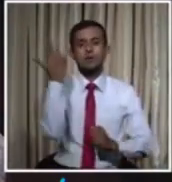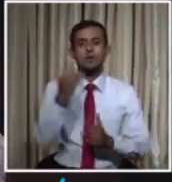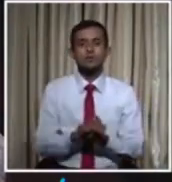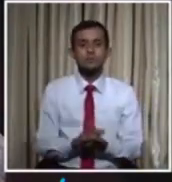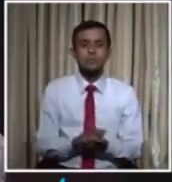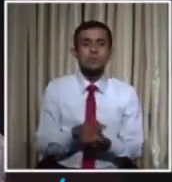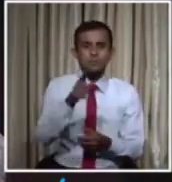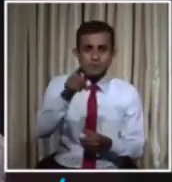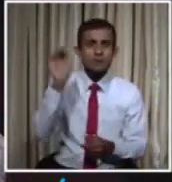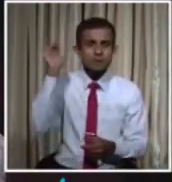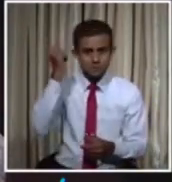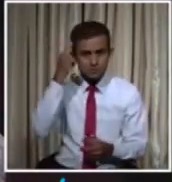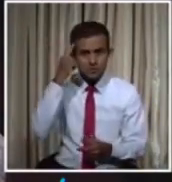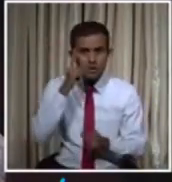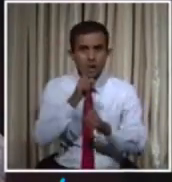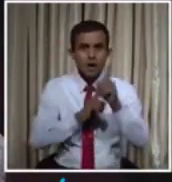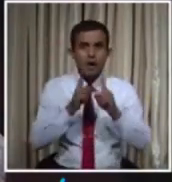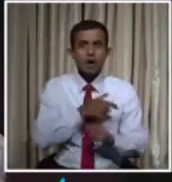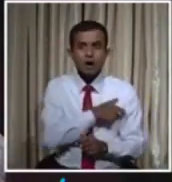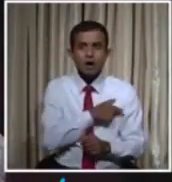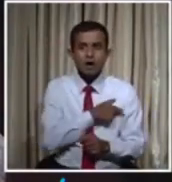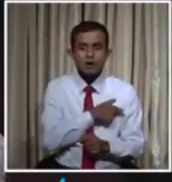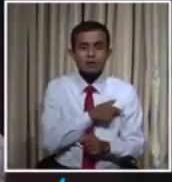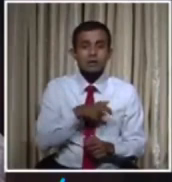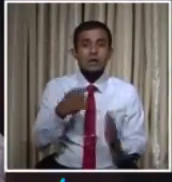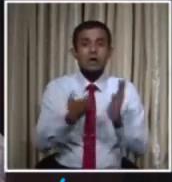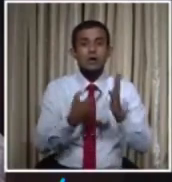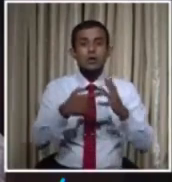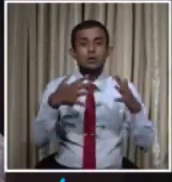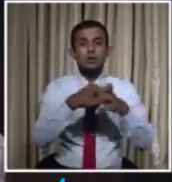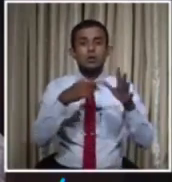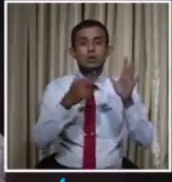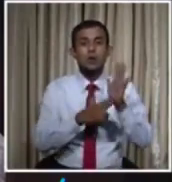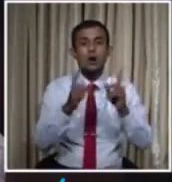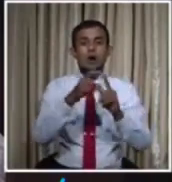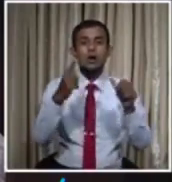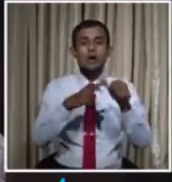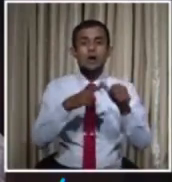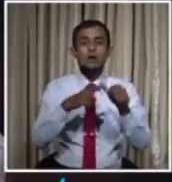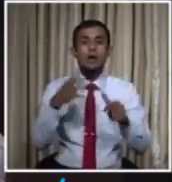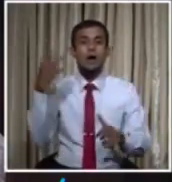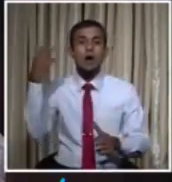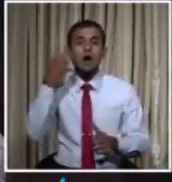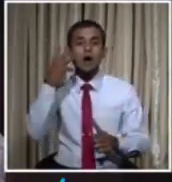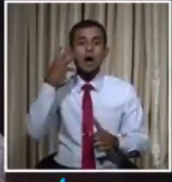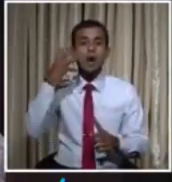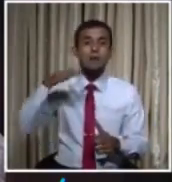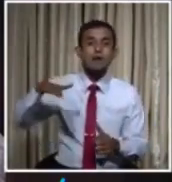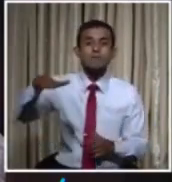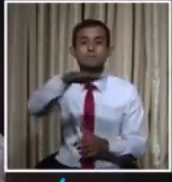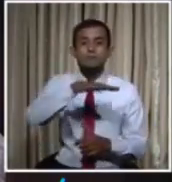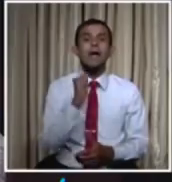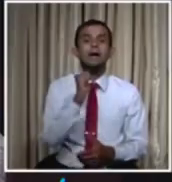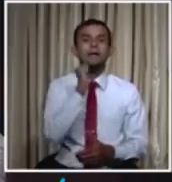ඔබතුමා දන්නවද ගරු කතානායකතුමනි, දැන් රුවන්ඩාව හඳුන්වන්නේ අප්‍රිකානු මහද්වීපයේ